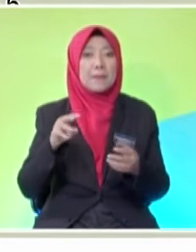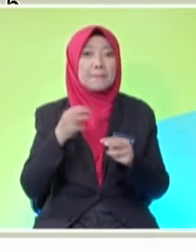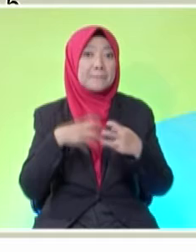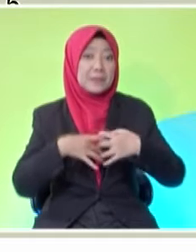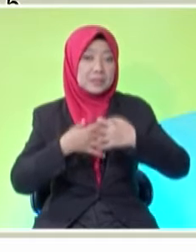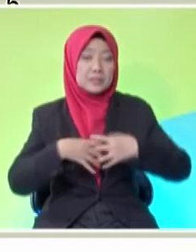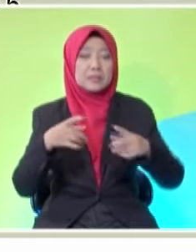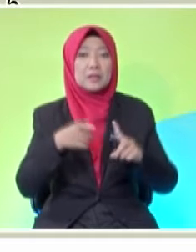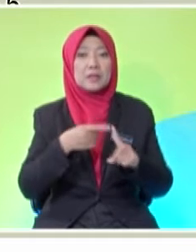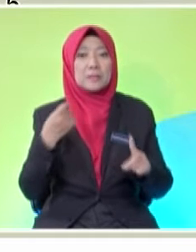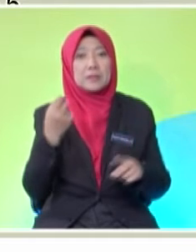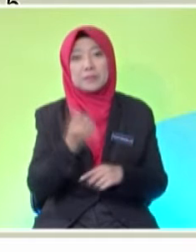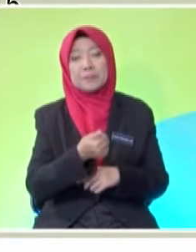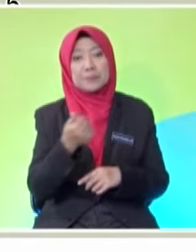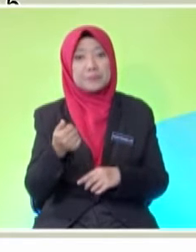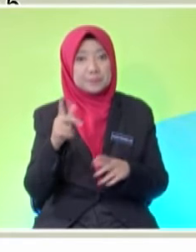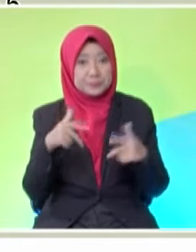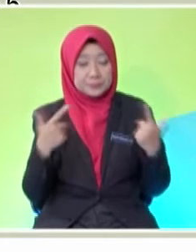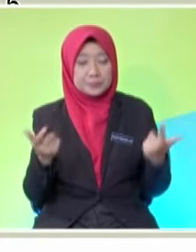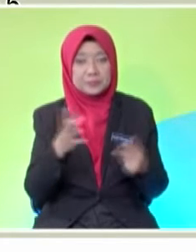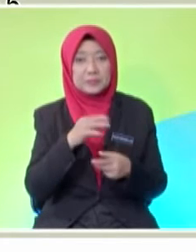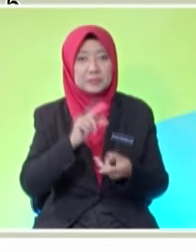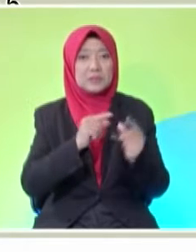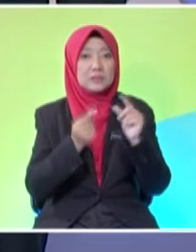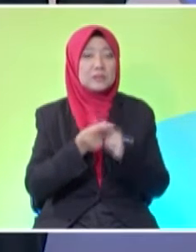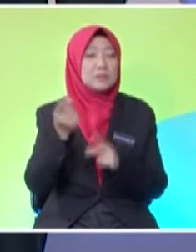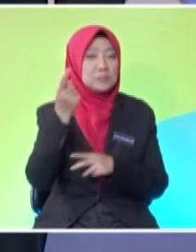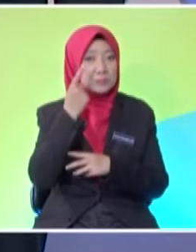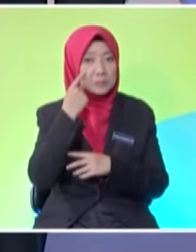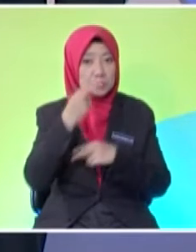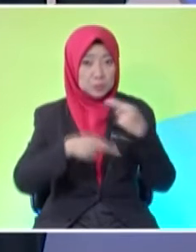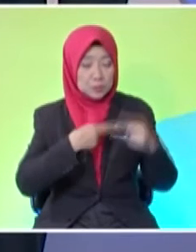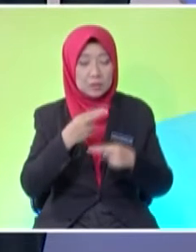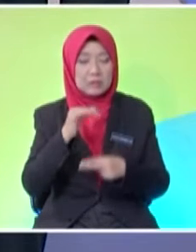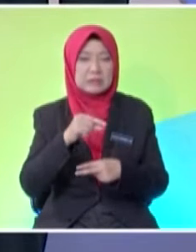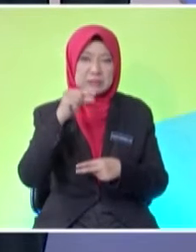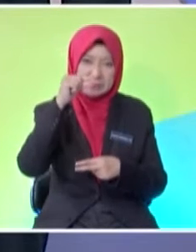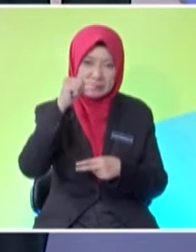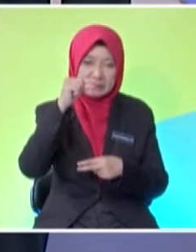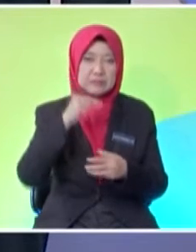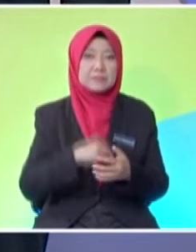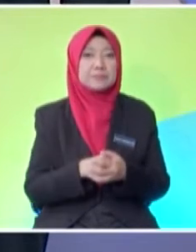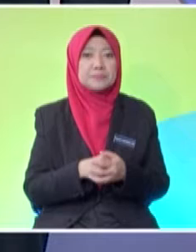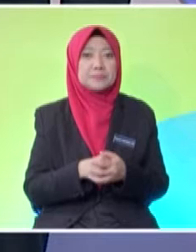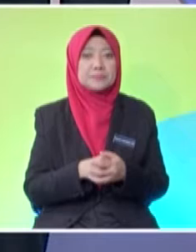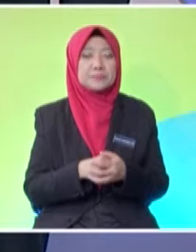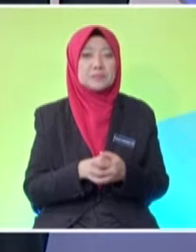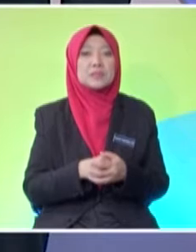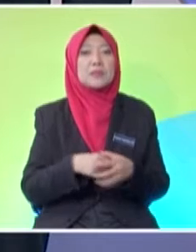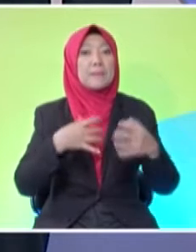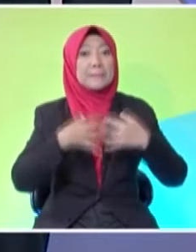daripada serpihan benda kerja dan gantikan mata roda mesin canai yang telah nipis. Dan mesin seterusnya, mesin